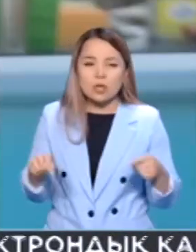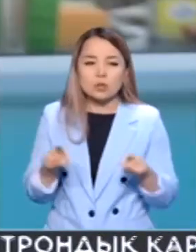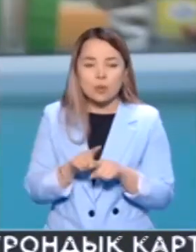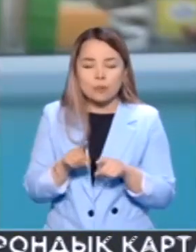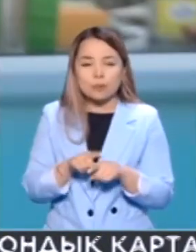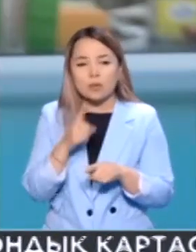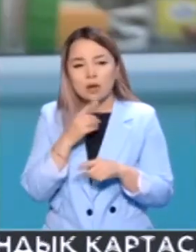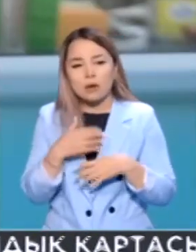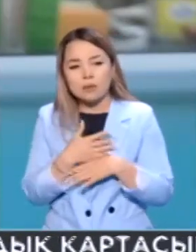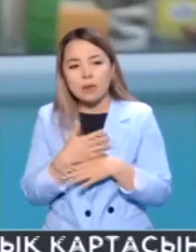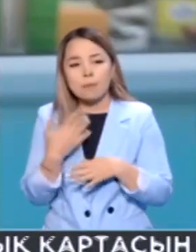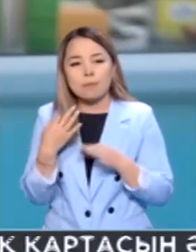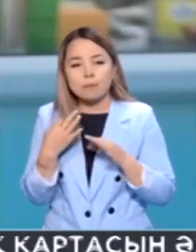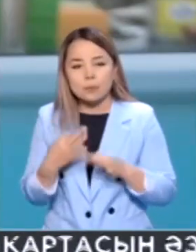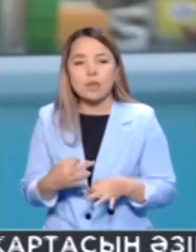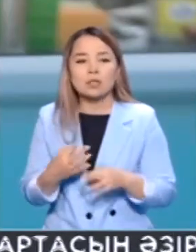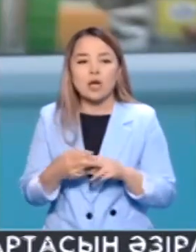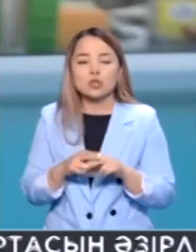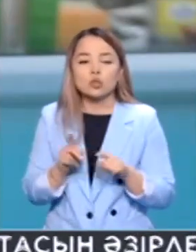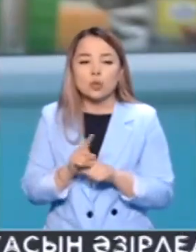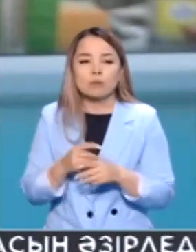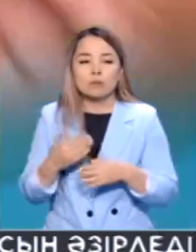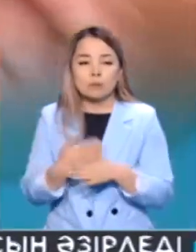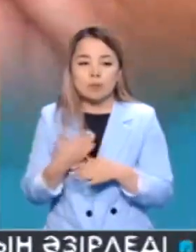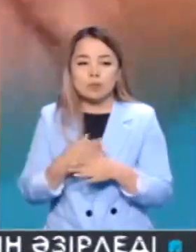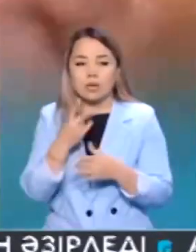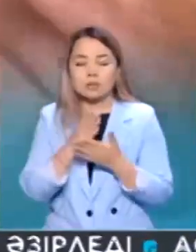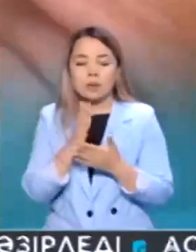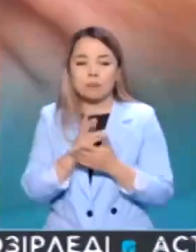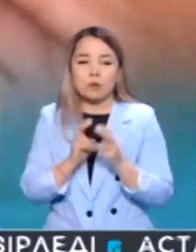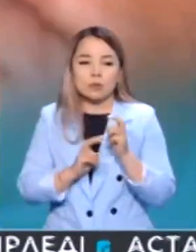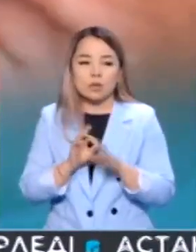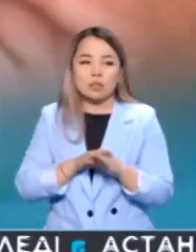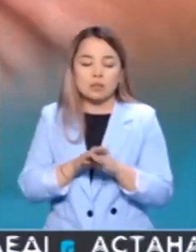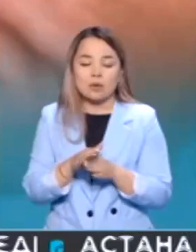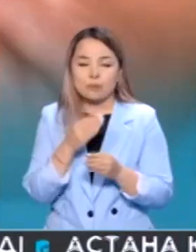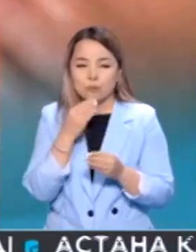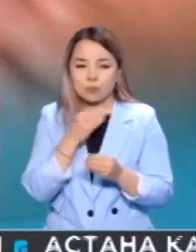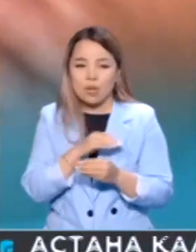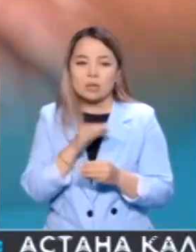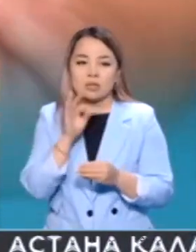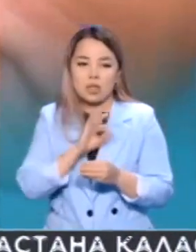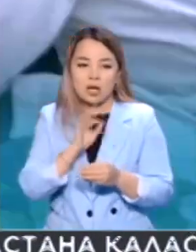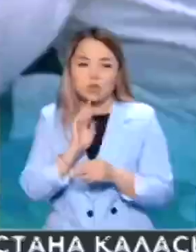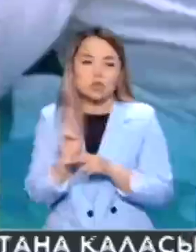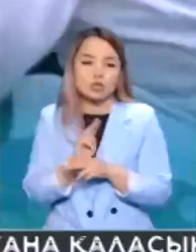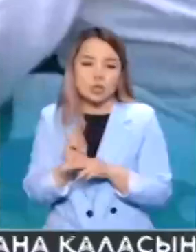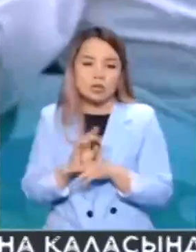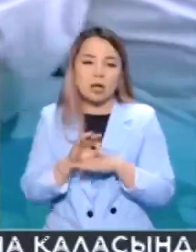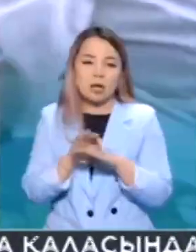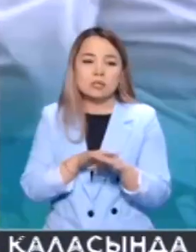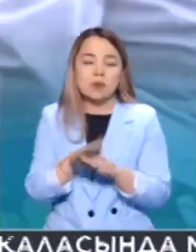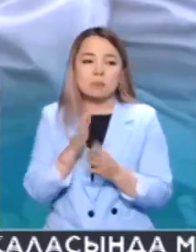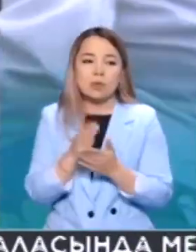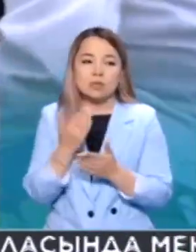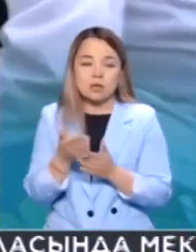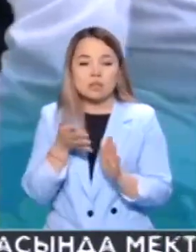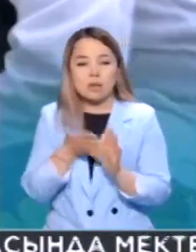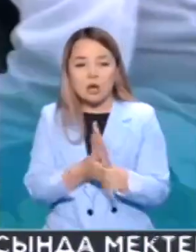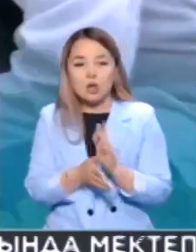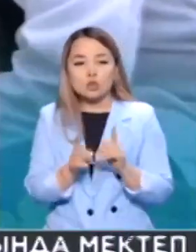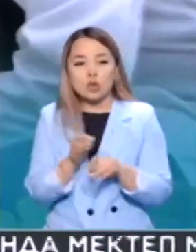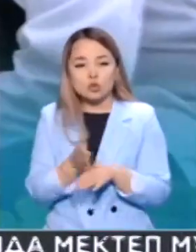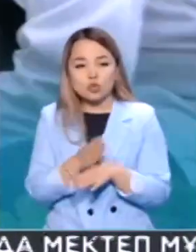қанның дұрыс айналуына көмек беретін өнім деп айтуға болады. Стевия 0 градуста үсітіндіктен жергілікті ғалымдар оны жерсіндіру үшін